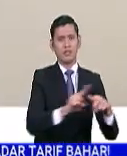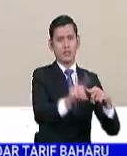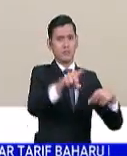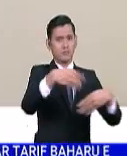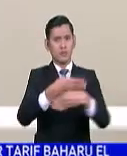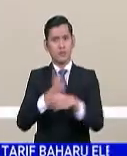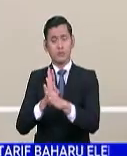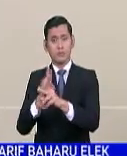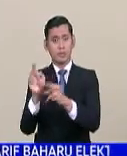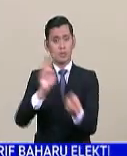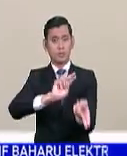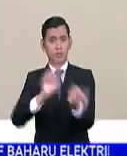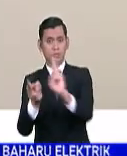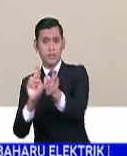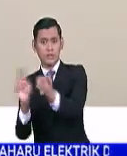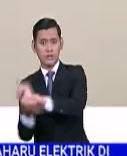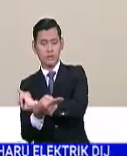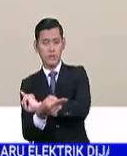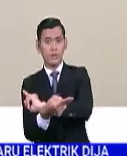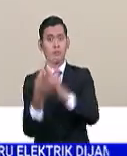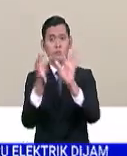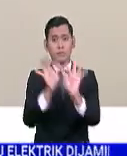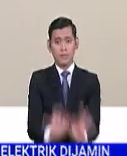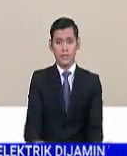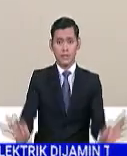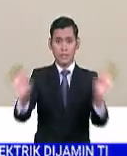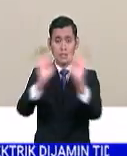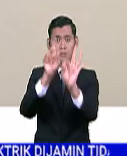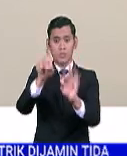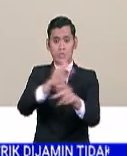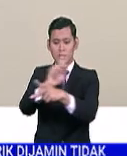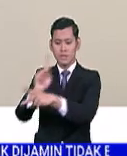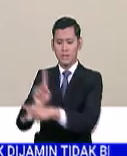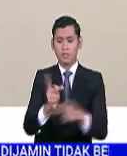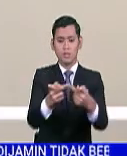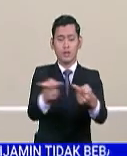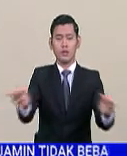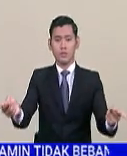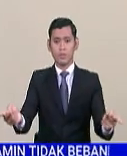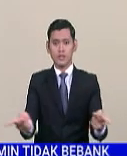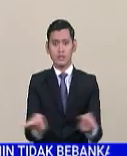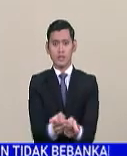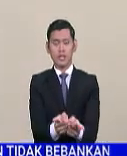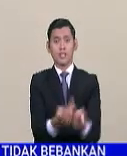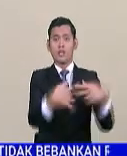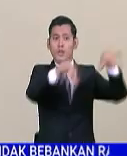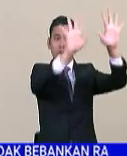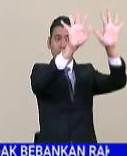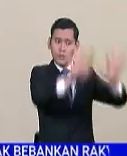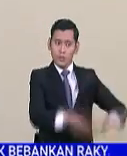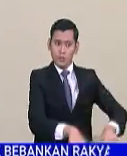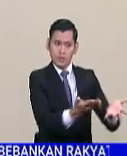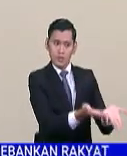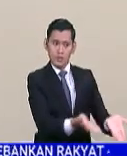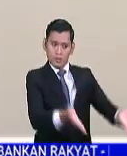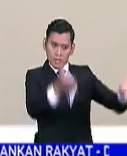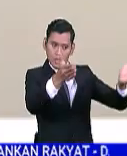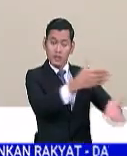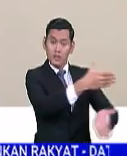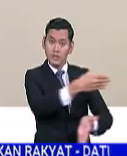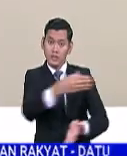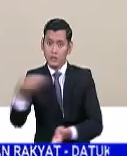Utamanya yang paling penting yang sering diperkatakan iaitu pemeliharaan kawasan-kawasan tadahan hujan, malah